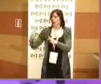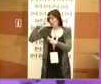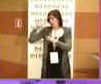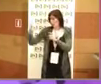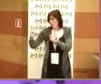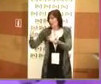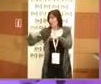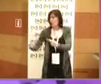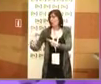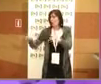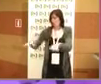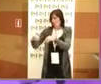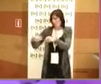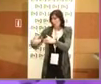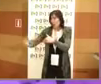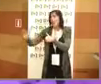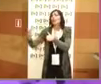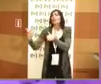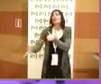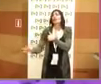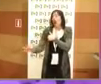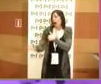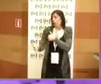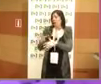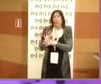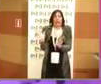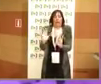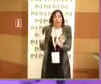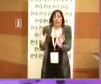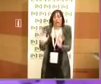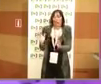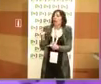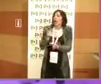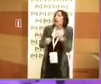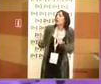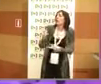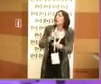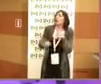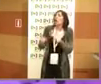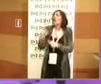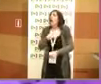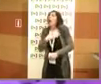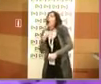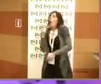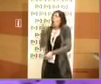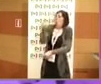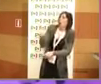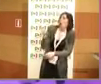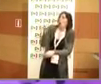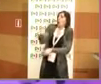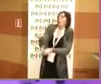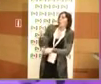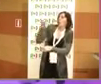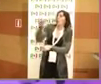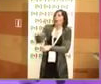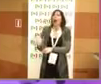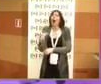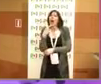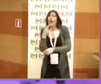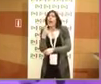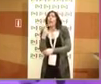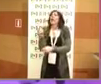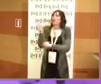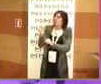iniziata. Già siamo immersi in questa tragedia, che è la ricerca del capro espiatorio, che saranno questa volta